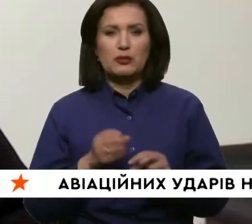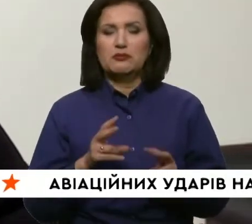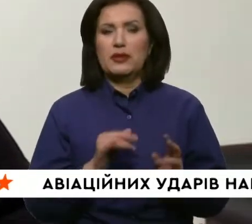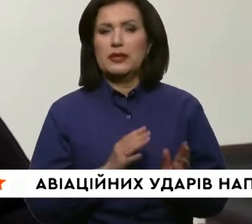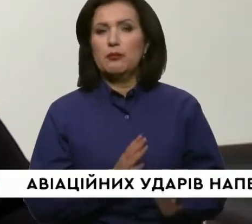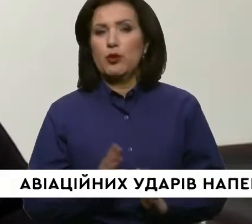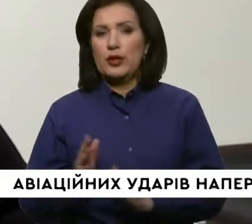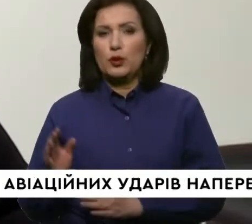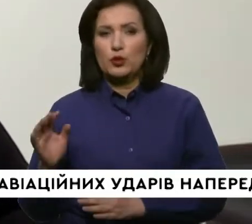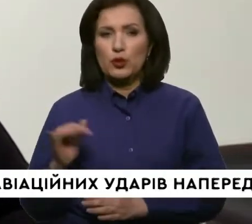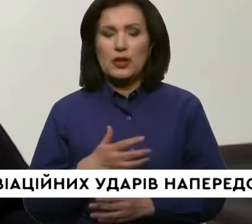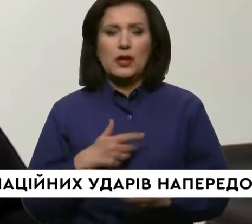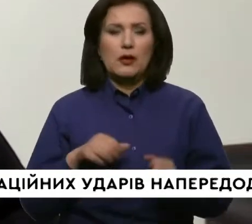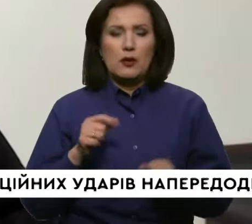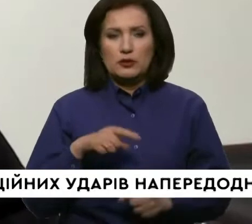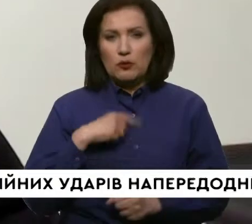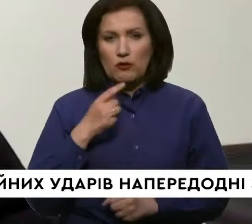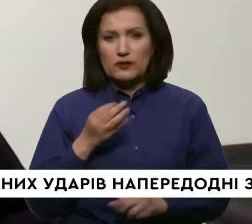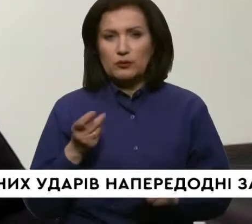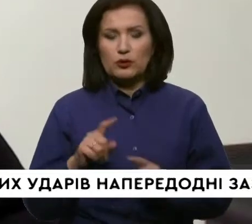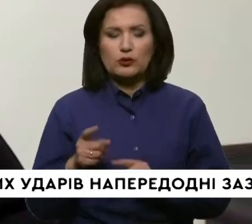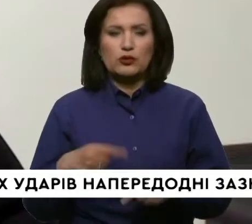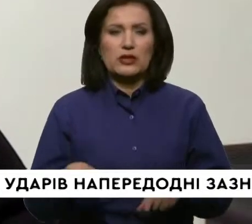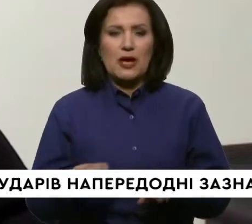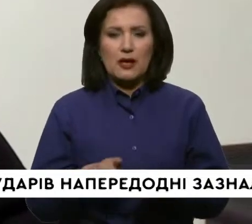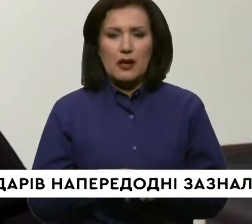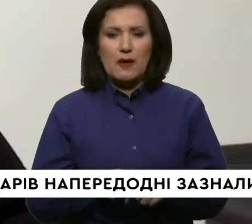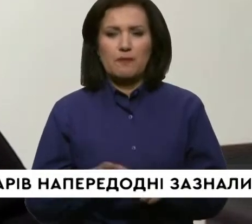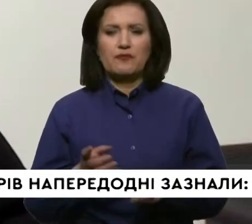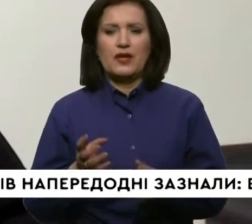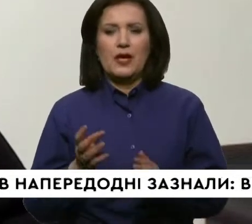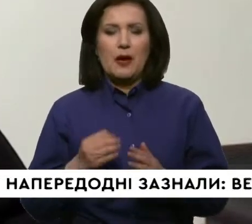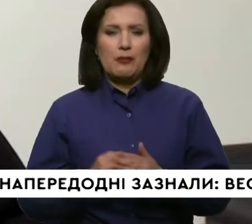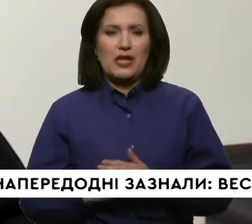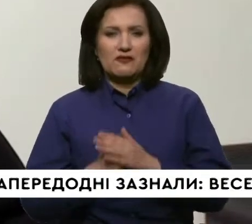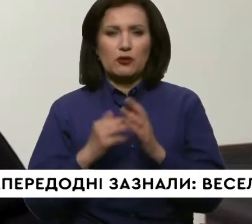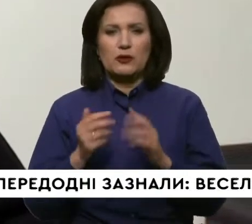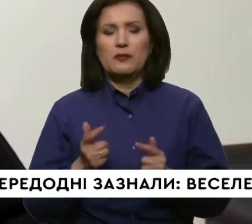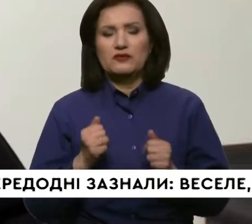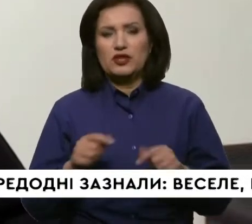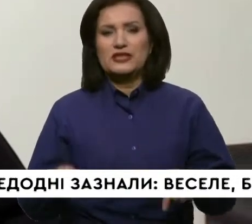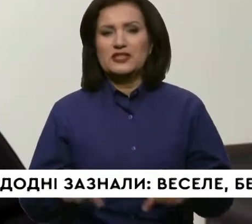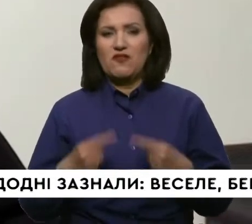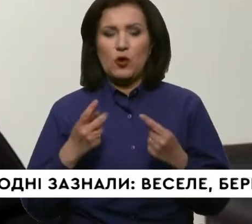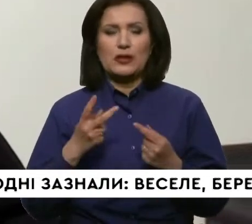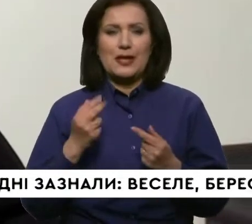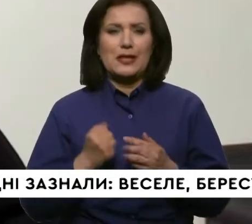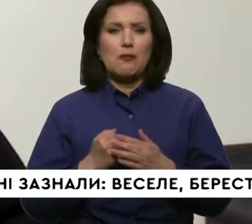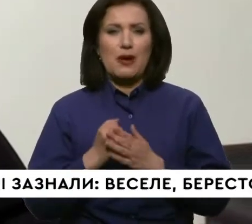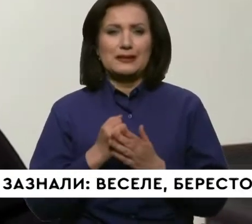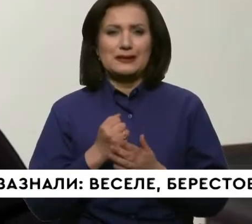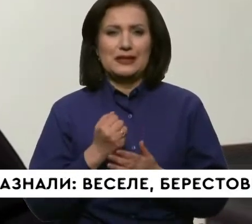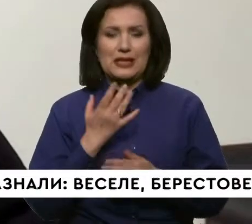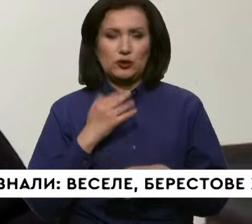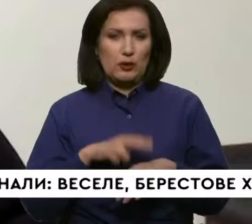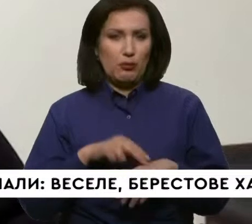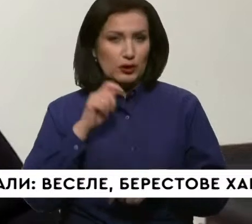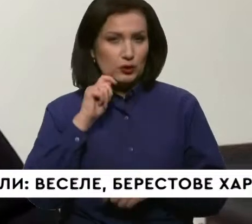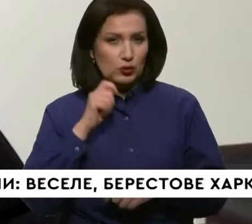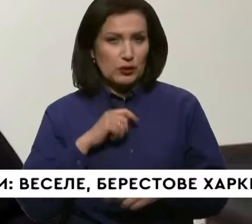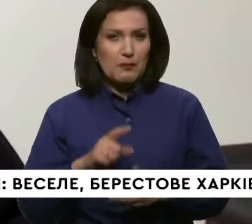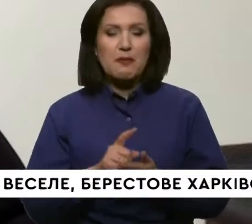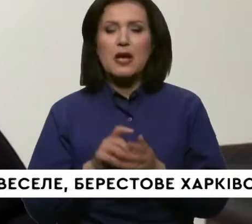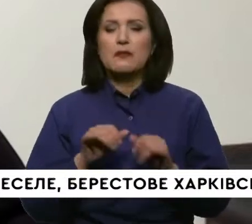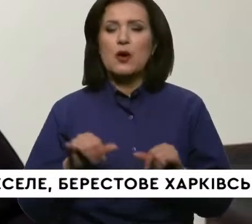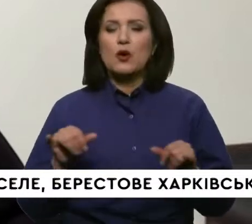і порядку. І ми можемо говорити про те, що така інтеграційна платформа вже створена на базі Національної поліції України. Проте ми